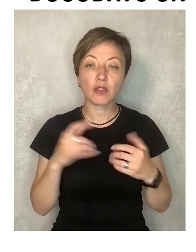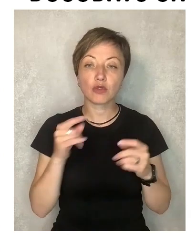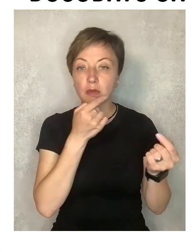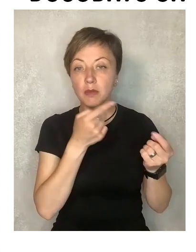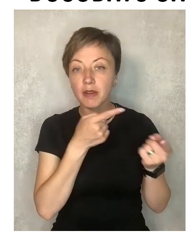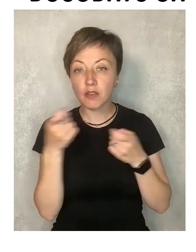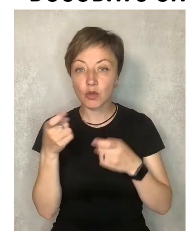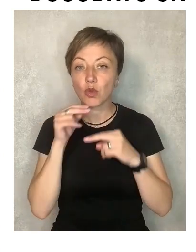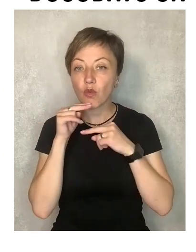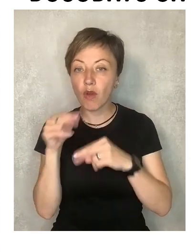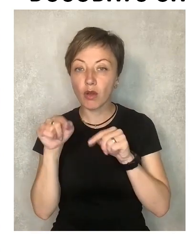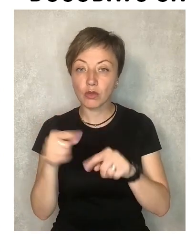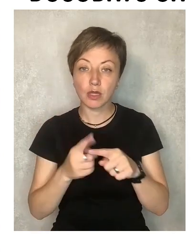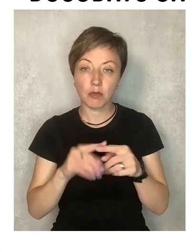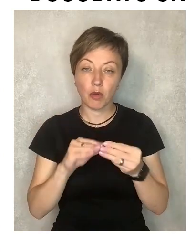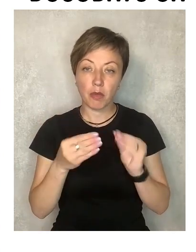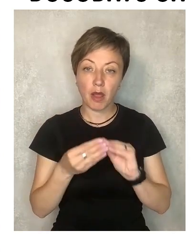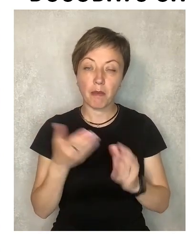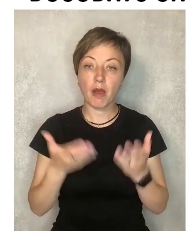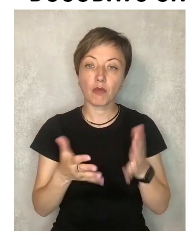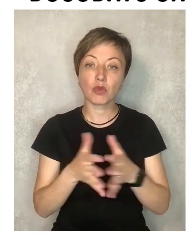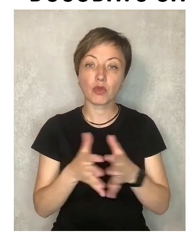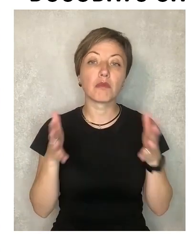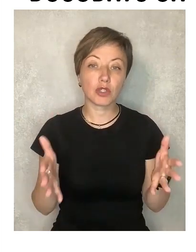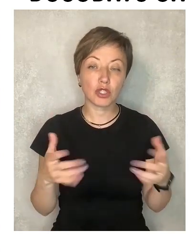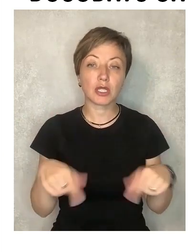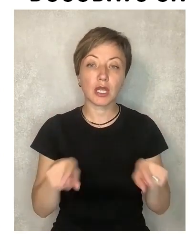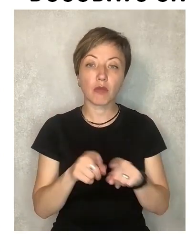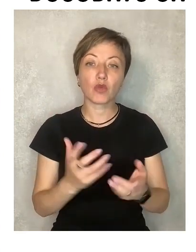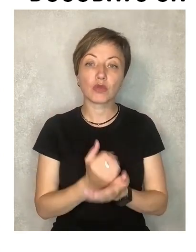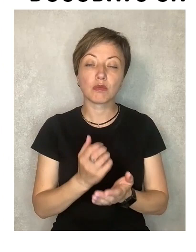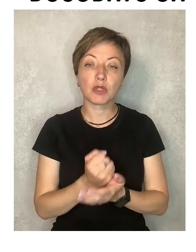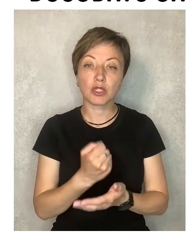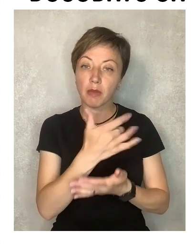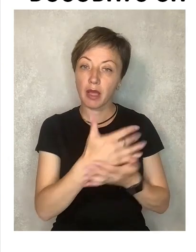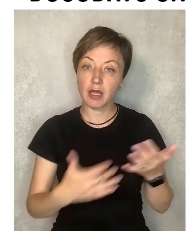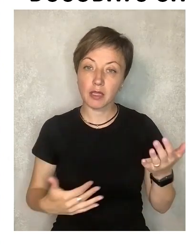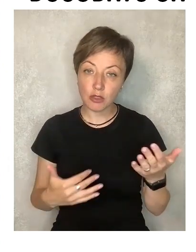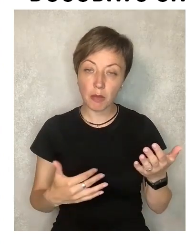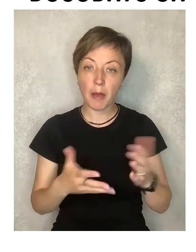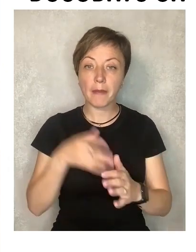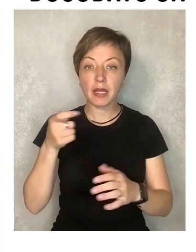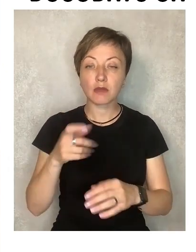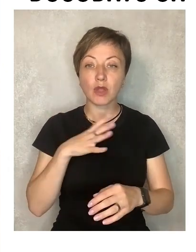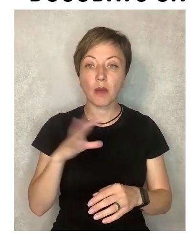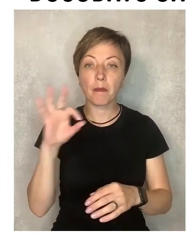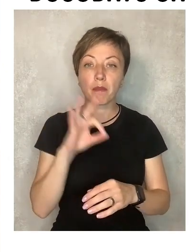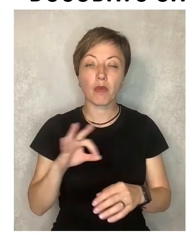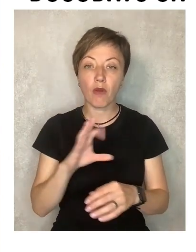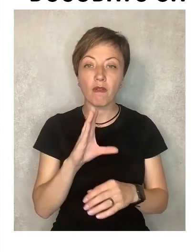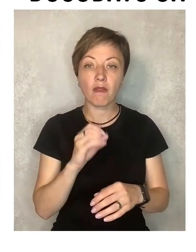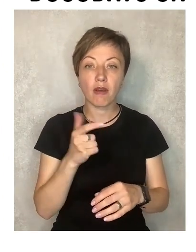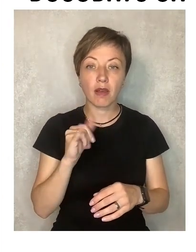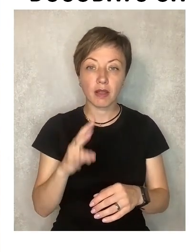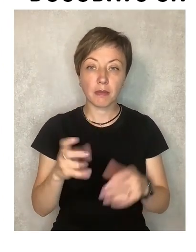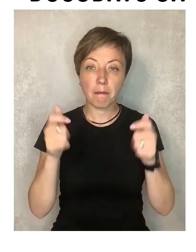до цієї проблеми. Мабуть, найбільш таким успішним кейсом петиції з початку війни була петиція про веганські сухпайки для ЗСУ, яка